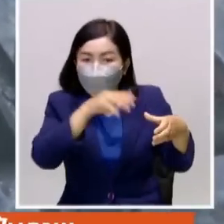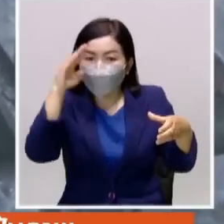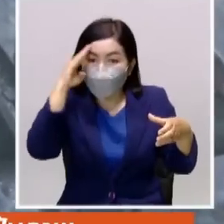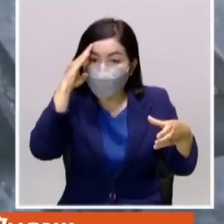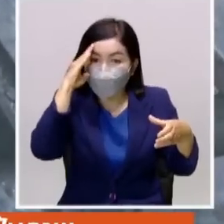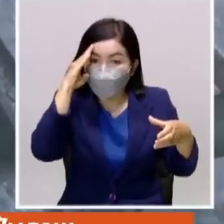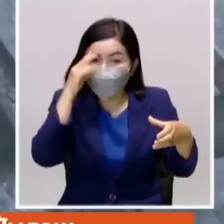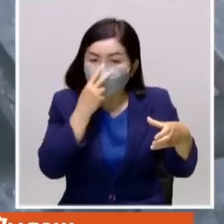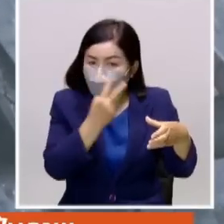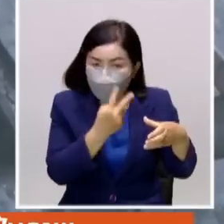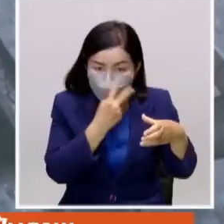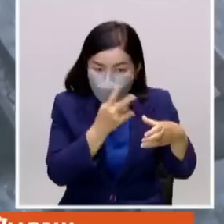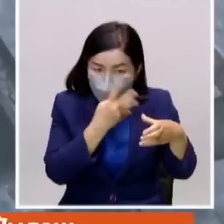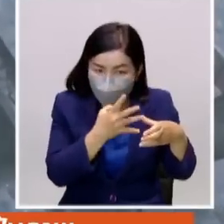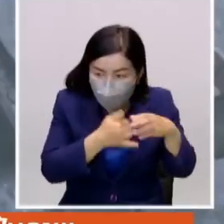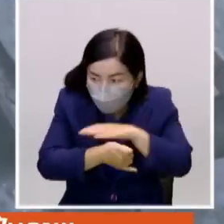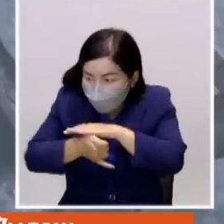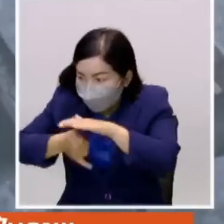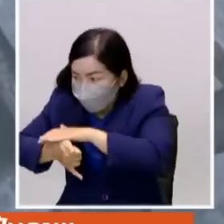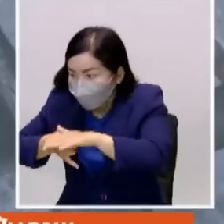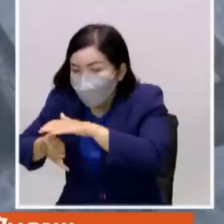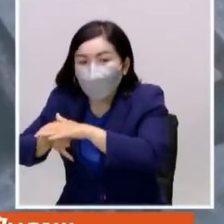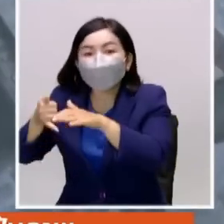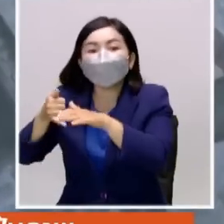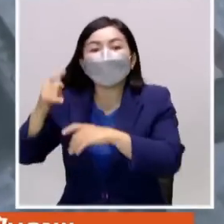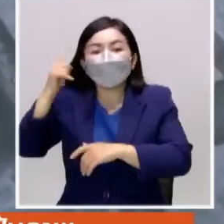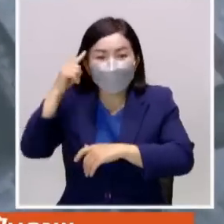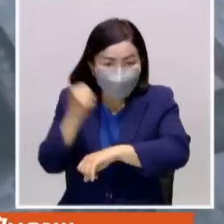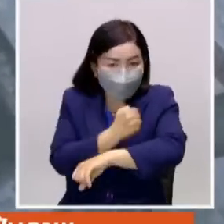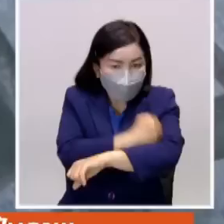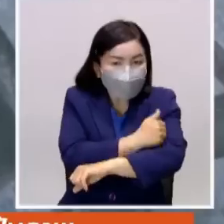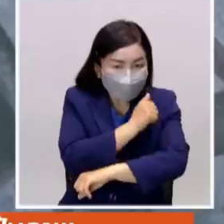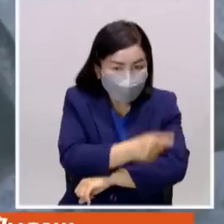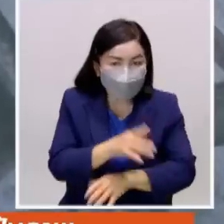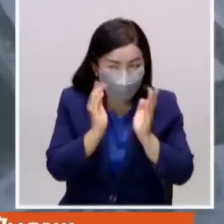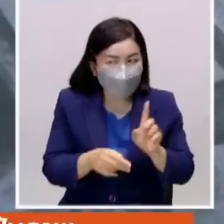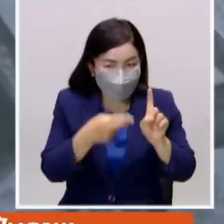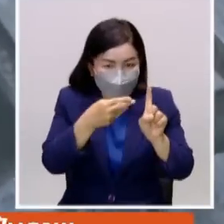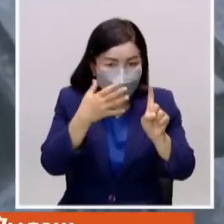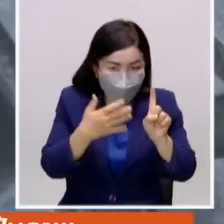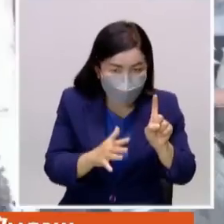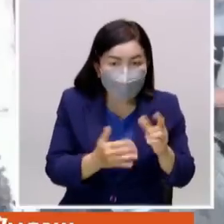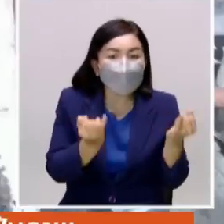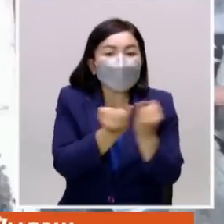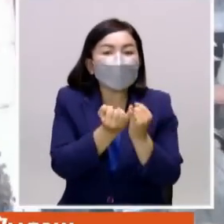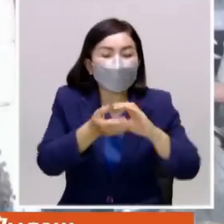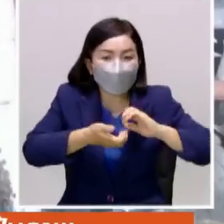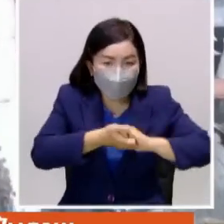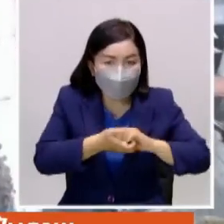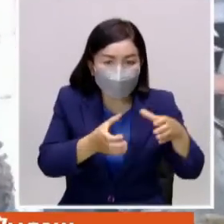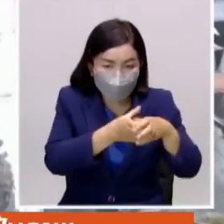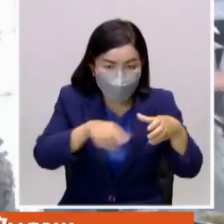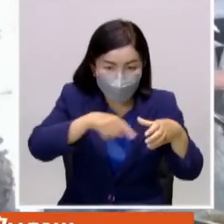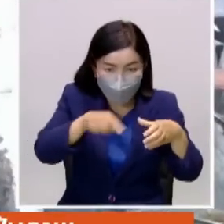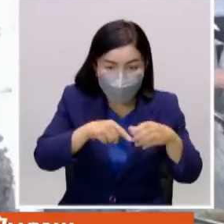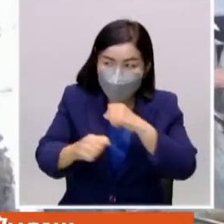ไม่มีตัวตนอย่างเป็นทางการแต่ก็เชื่อกันว่ามีทหารรับจ้างรวมแล้วถึง 10,000 คนที่เคยทำงานให้กับกลุ่มนี้ใน